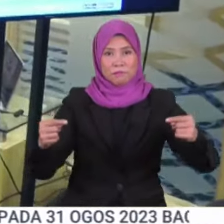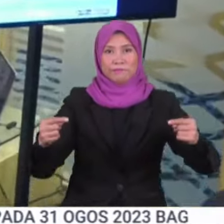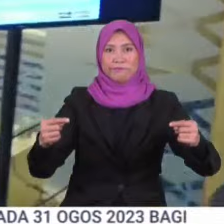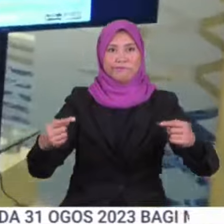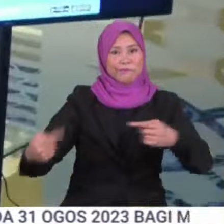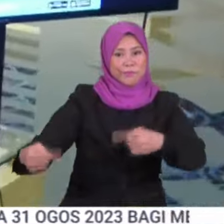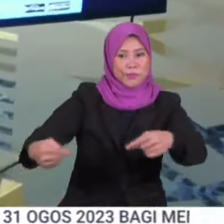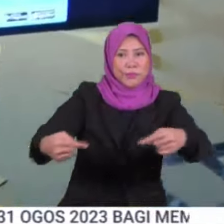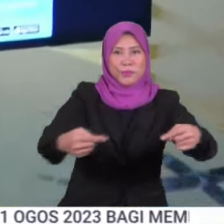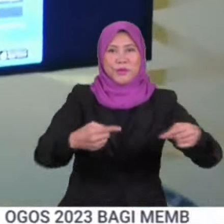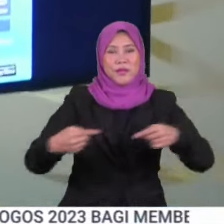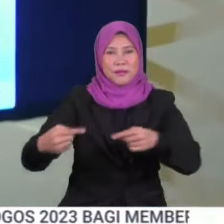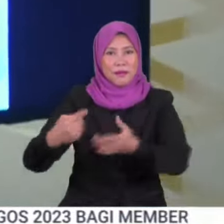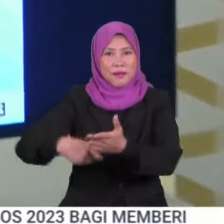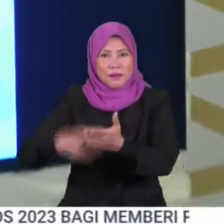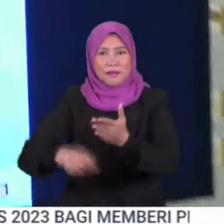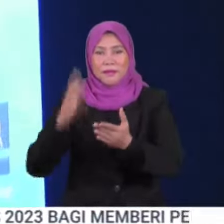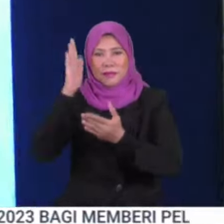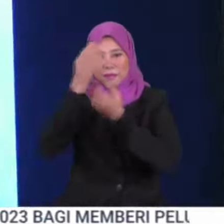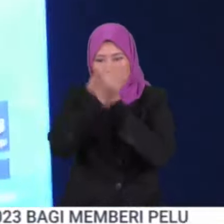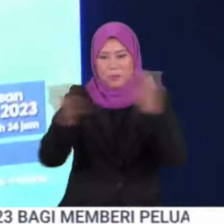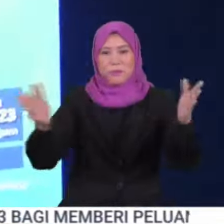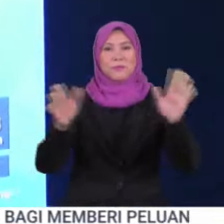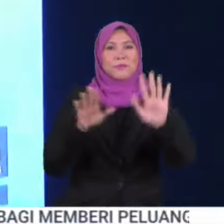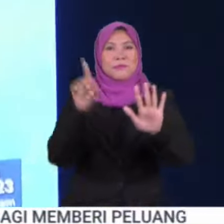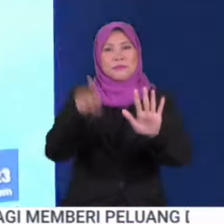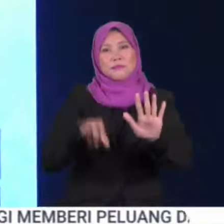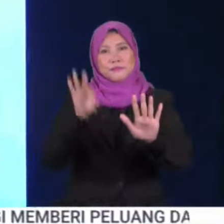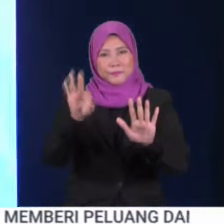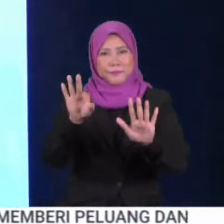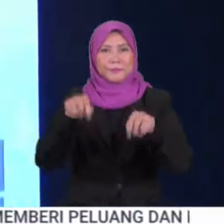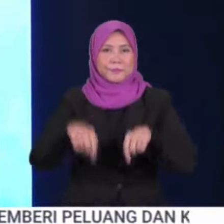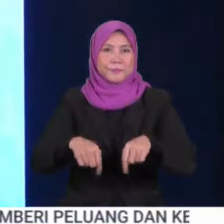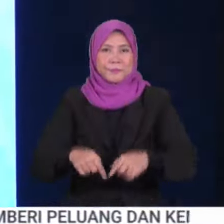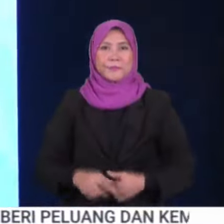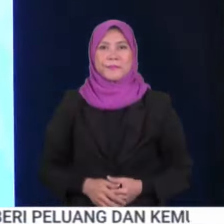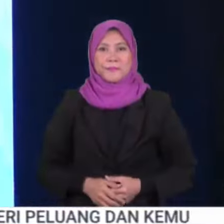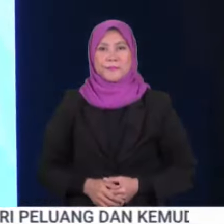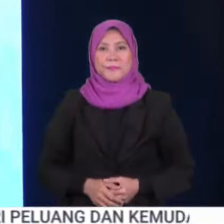itu akan diumumkan pada 5 September ini